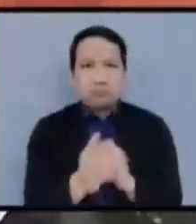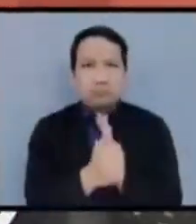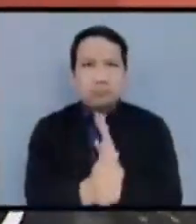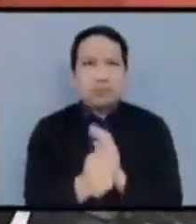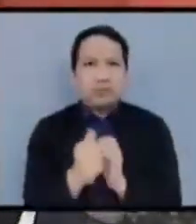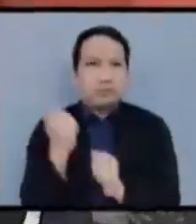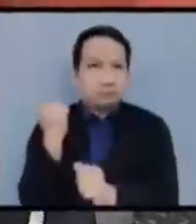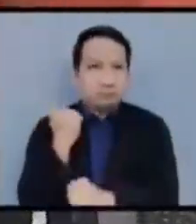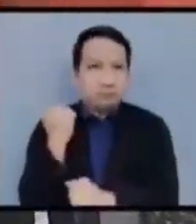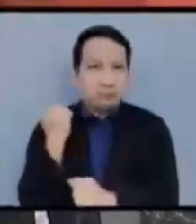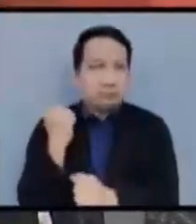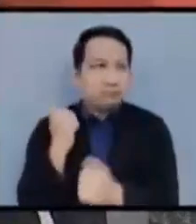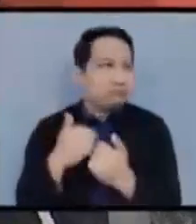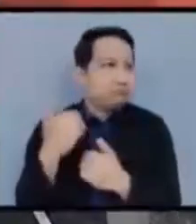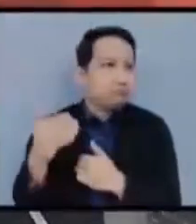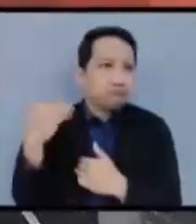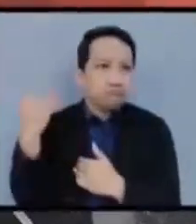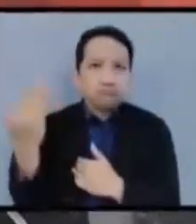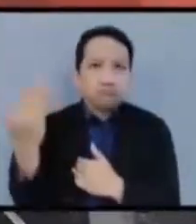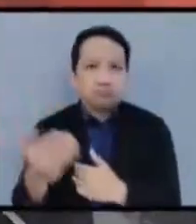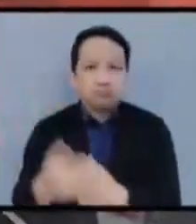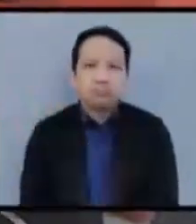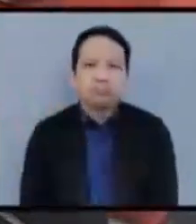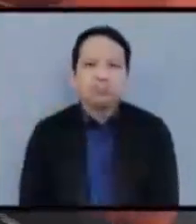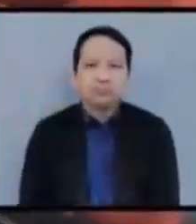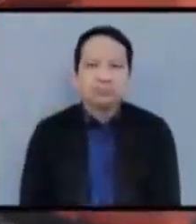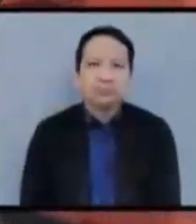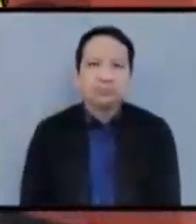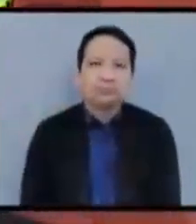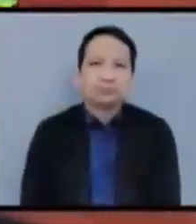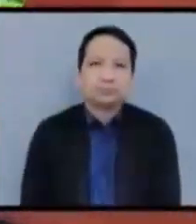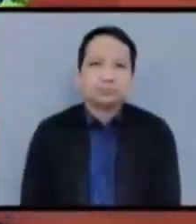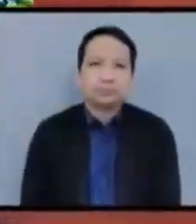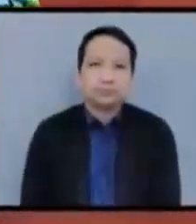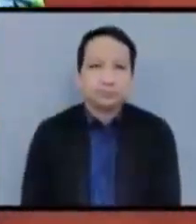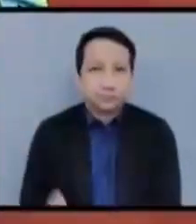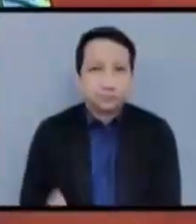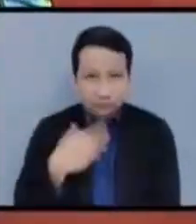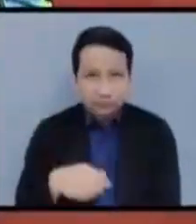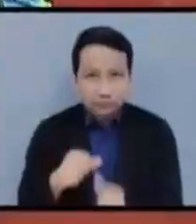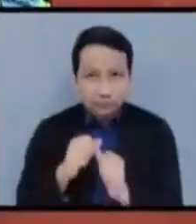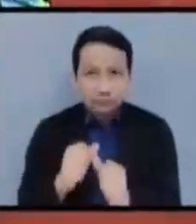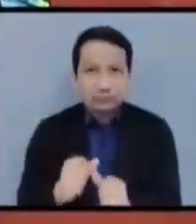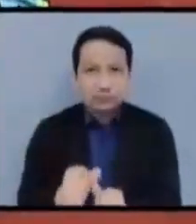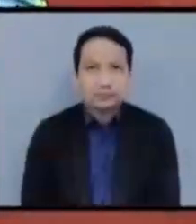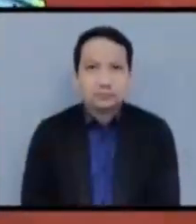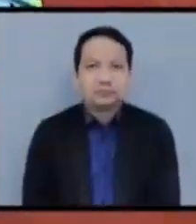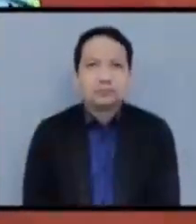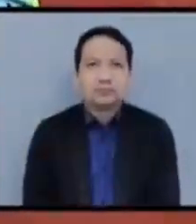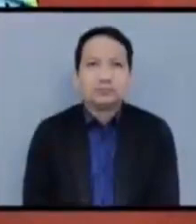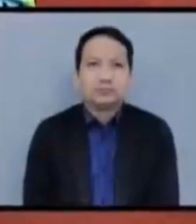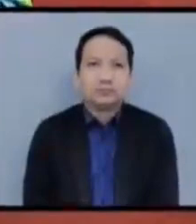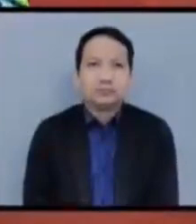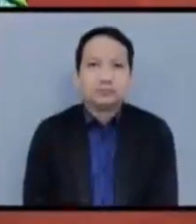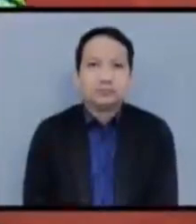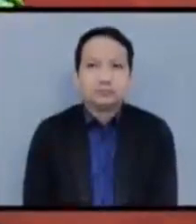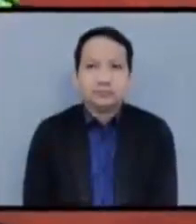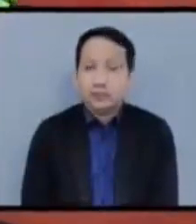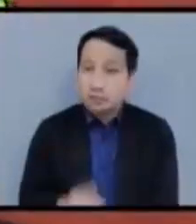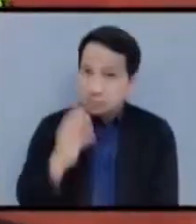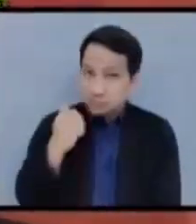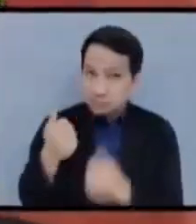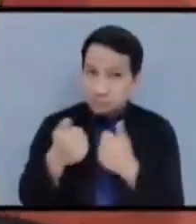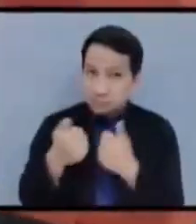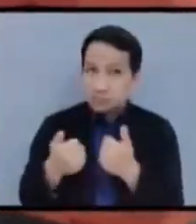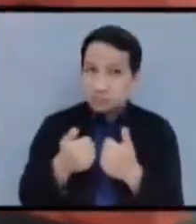Hopefully po. One day. Mm-hmm. One day, ano? Sana, di ba? Pero dahil sa competition na to, nagkaroon ka ng scholarship,